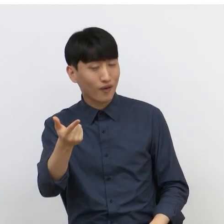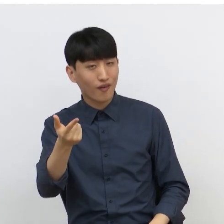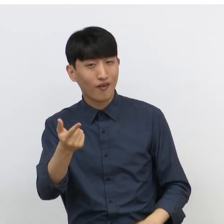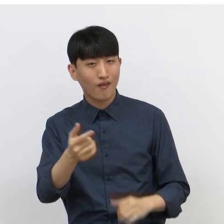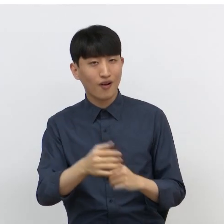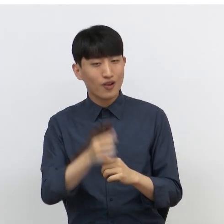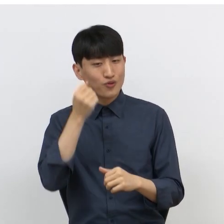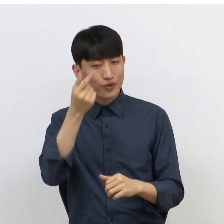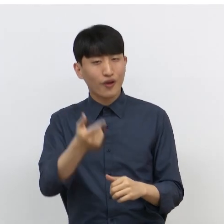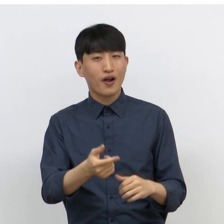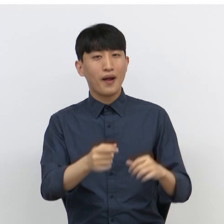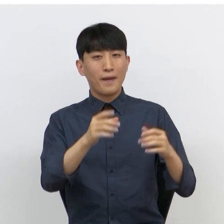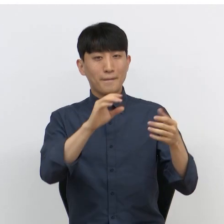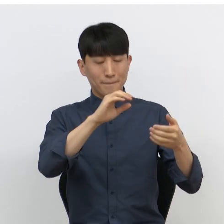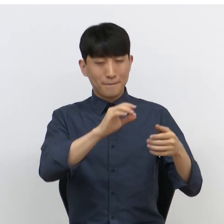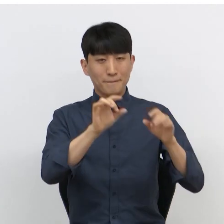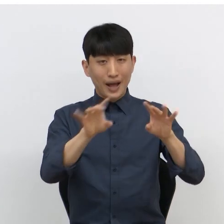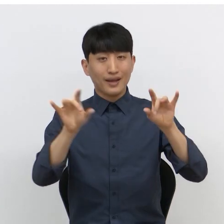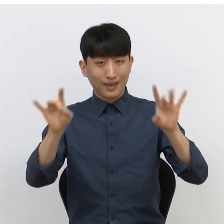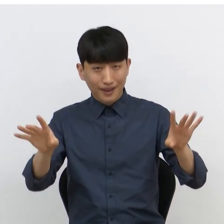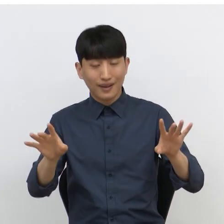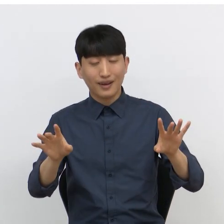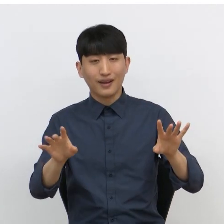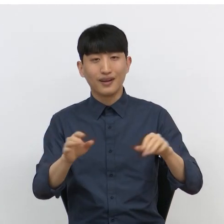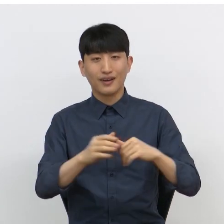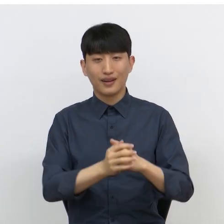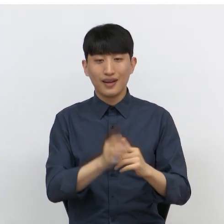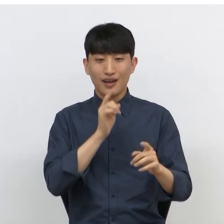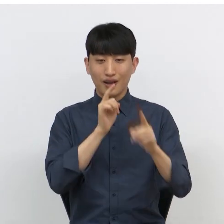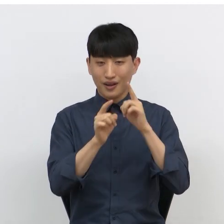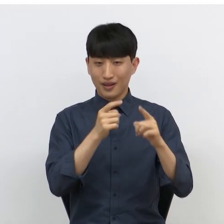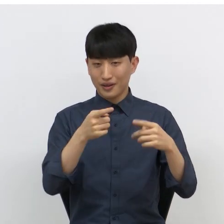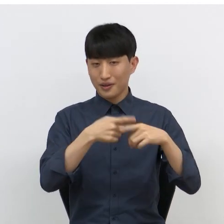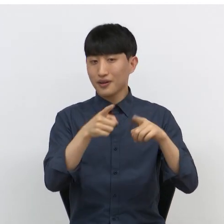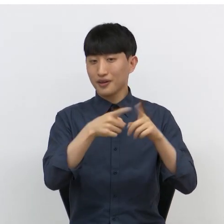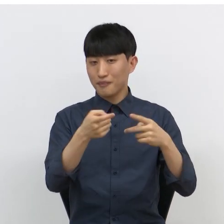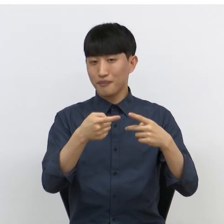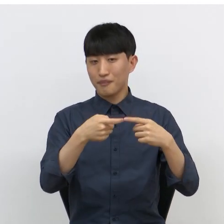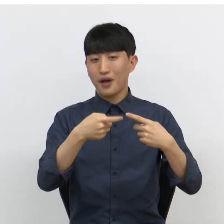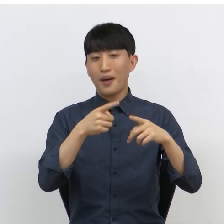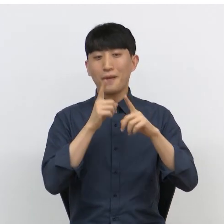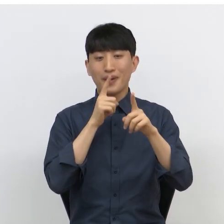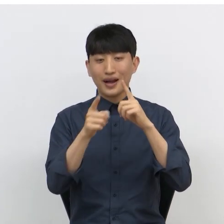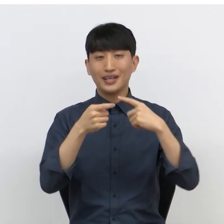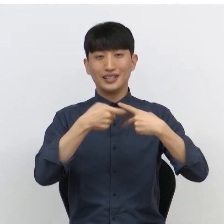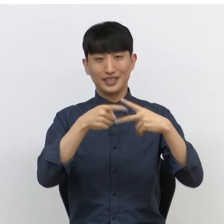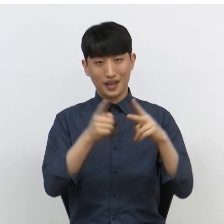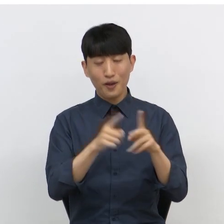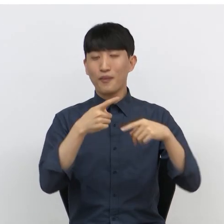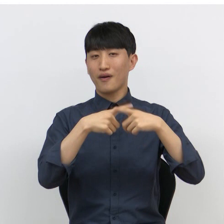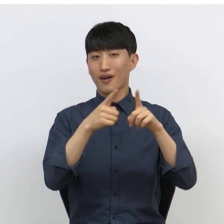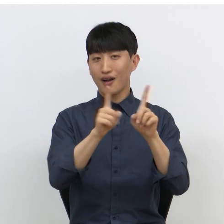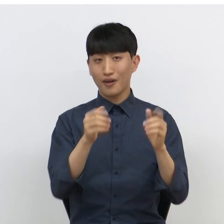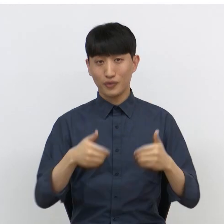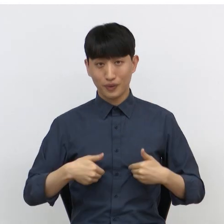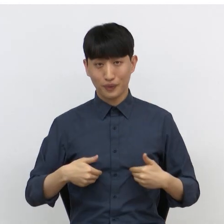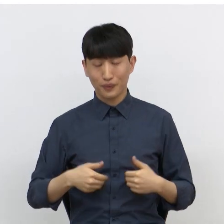최소 6개월마다 만약에 더 좋으면 1년마다 한 번씩은 계속해서 말지각 평가를 진행하는 게 되게 도움이